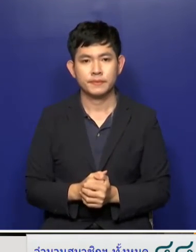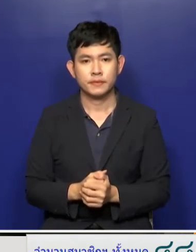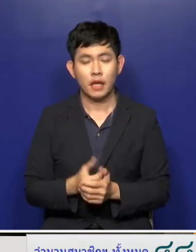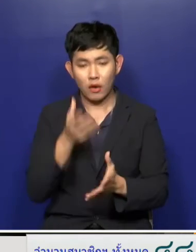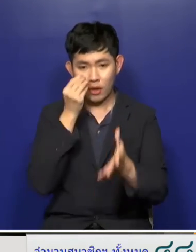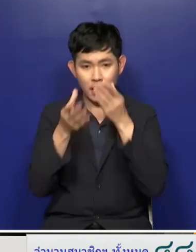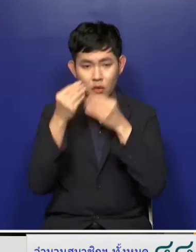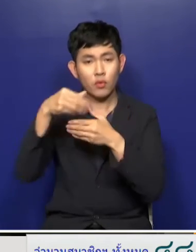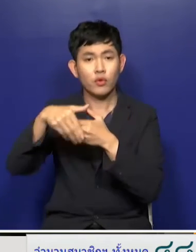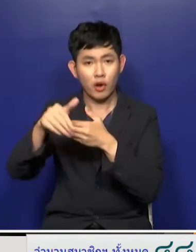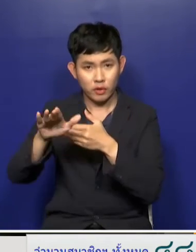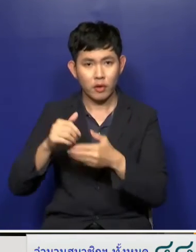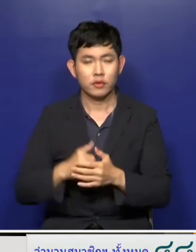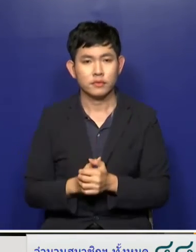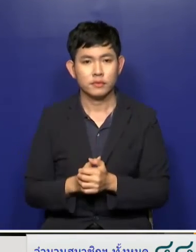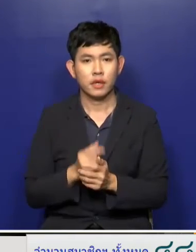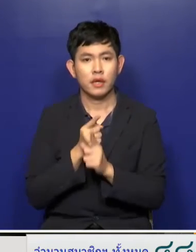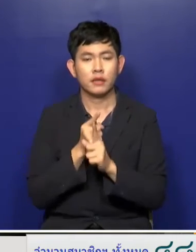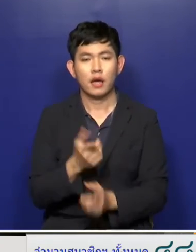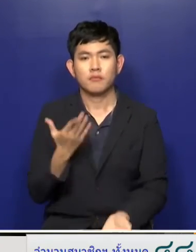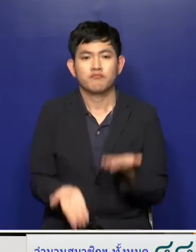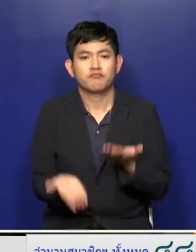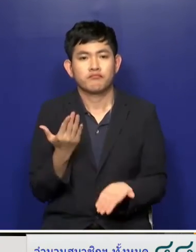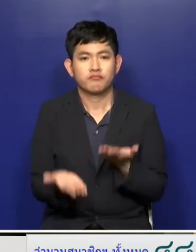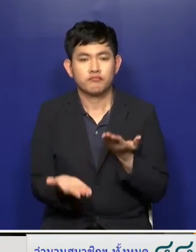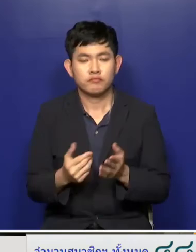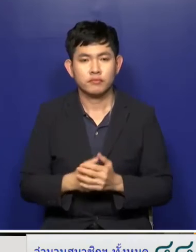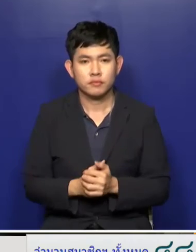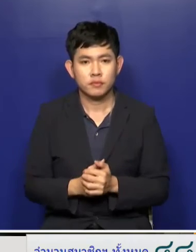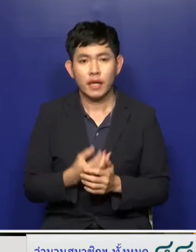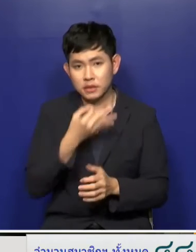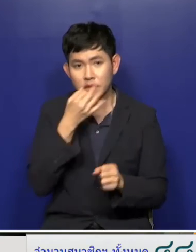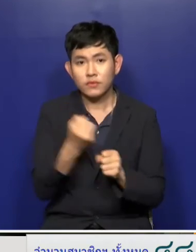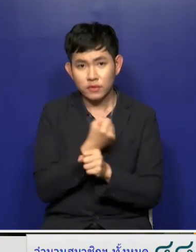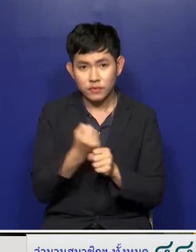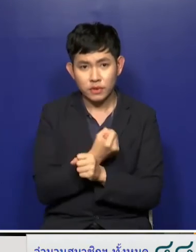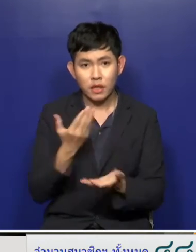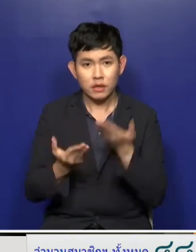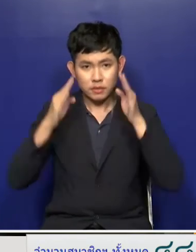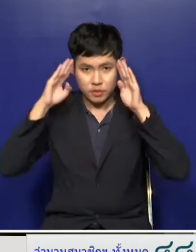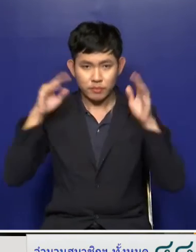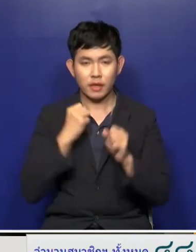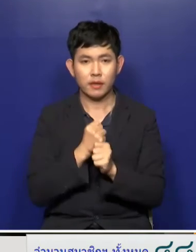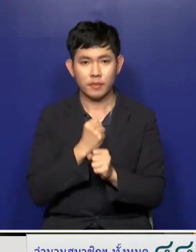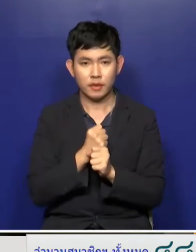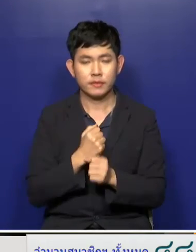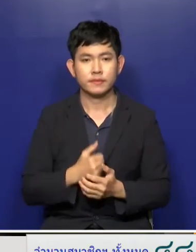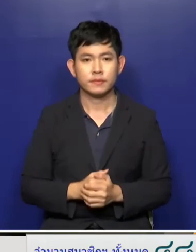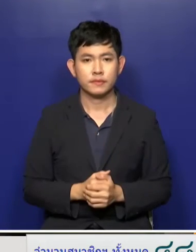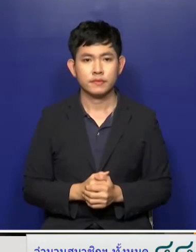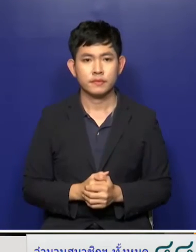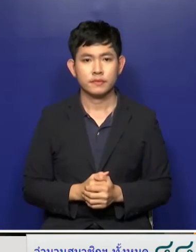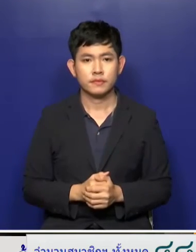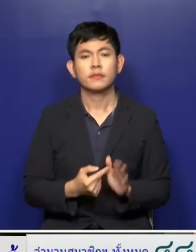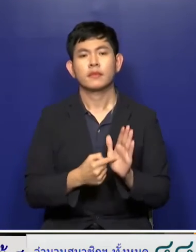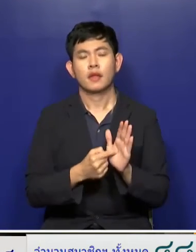ู้นอกระบบตามอรถยาไสการภึกอาคิพหรอประสบการณในการทำงานตัวนี้